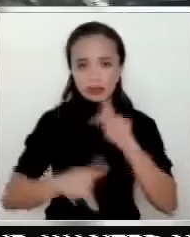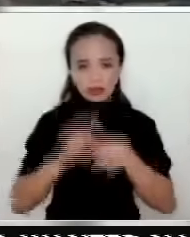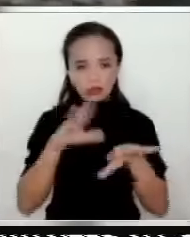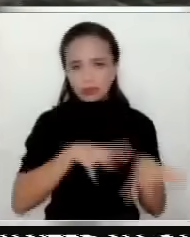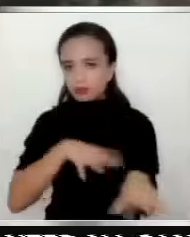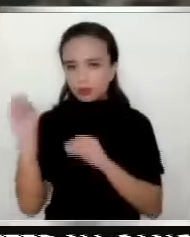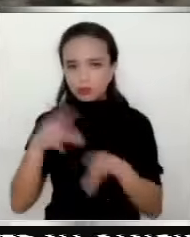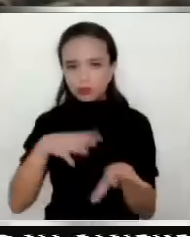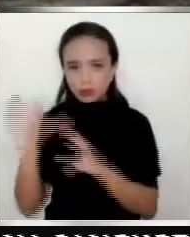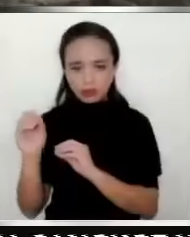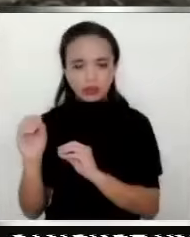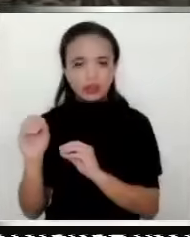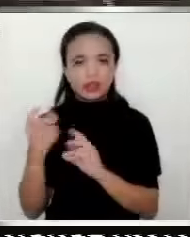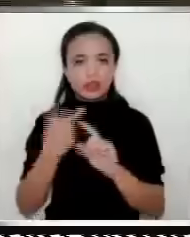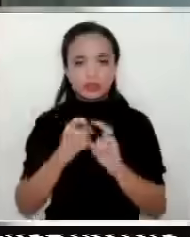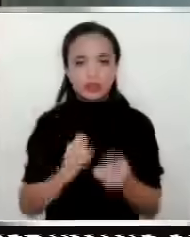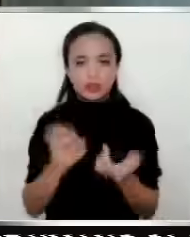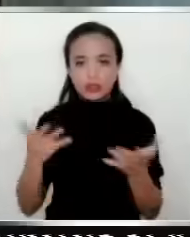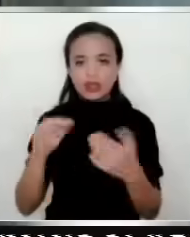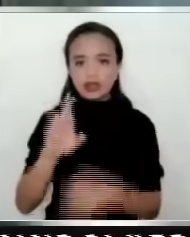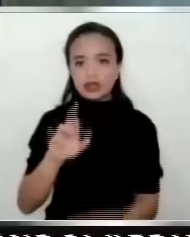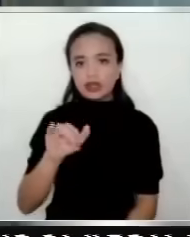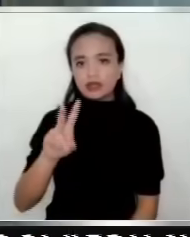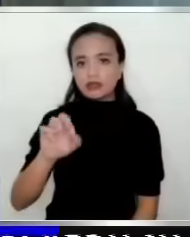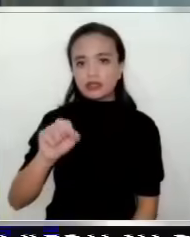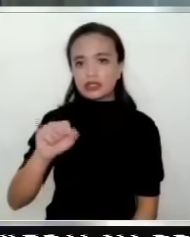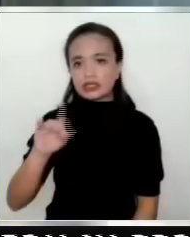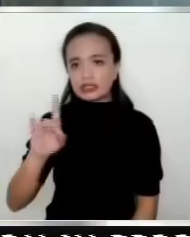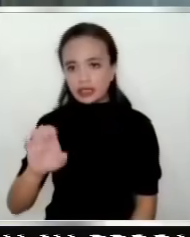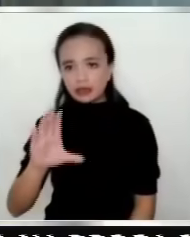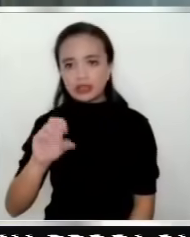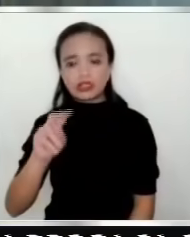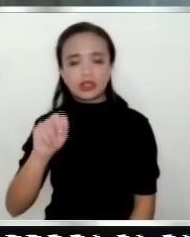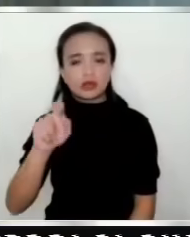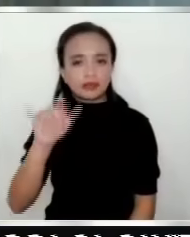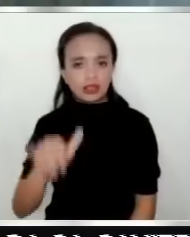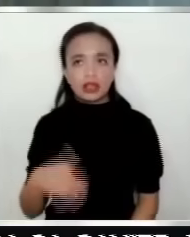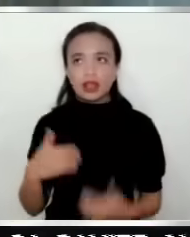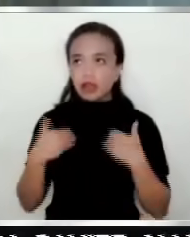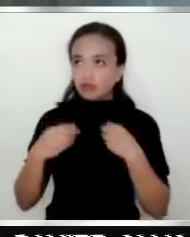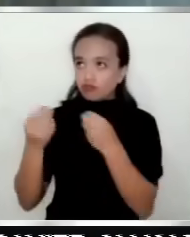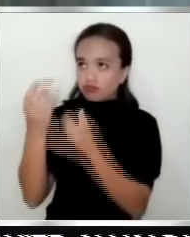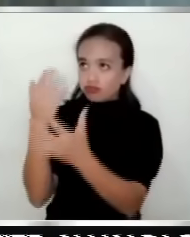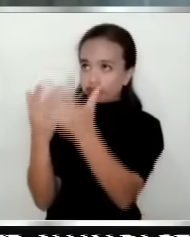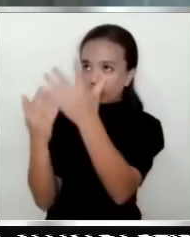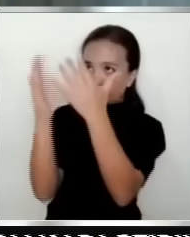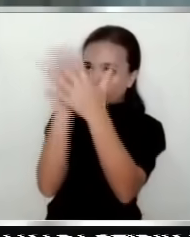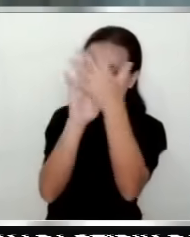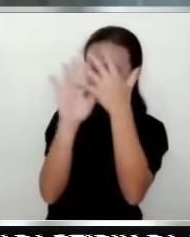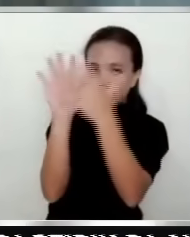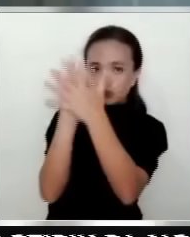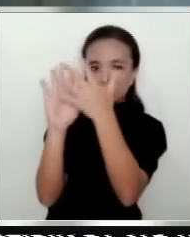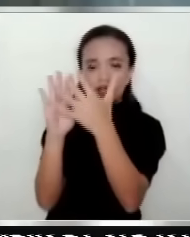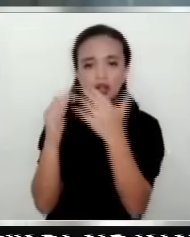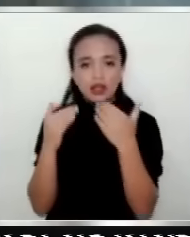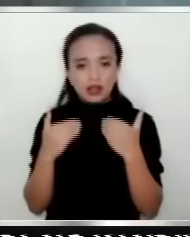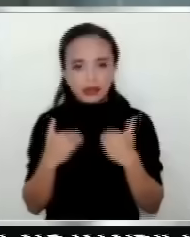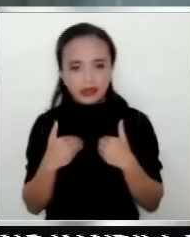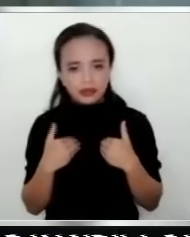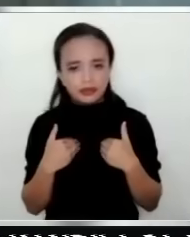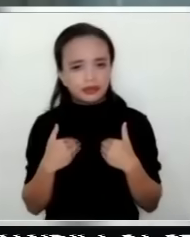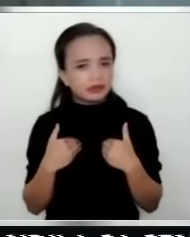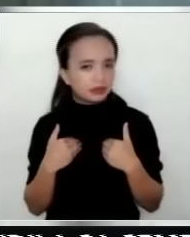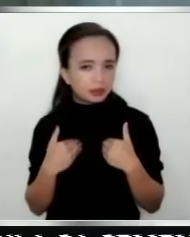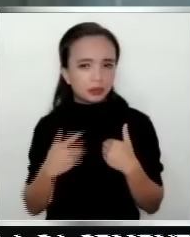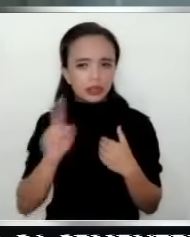sa Riverside County. There was a lot of smoke in the sky and there was some uncertainty initially